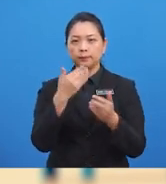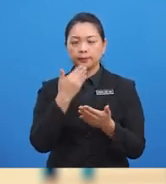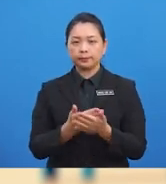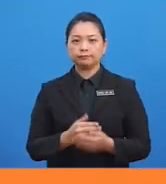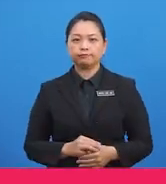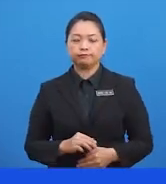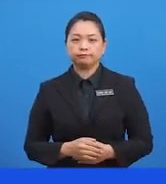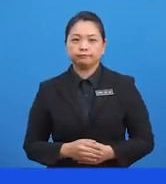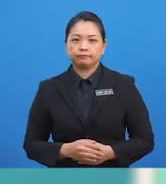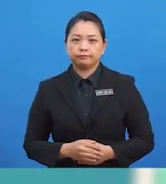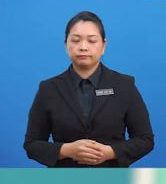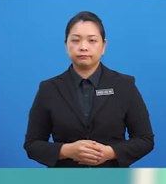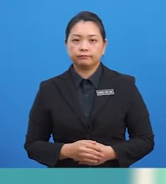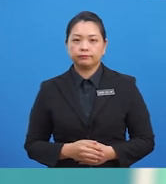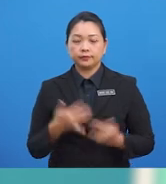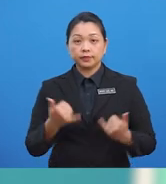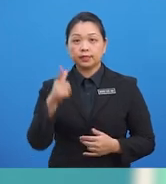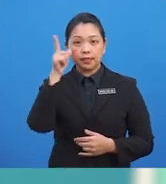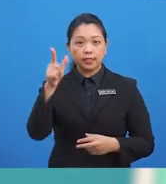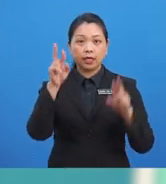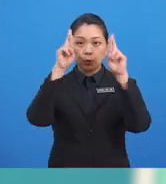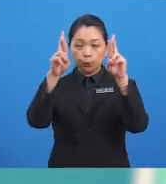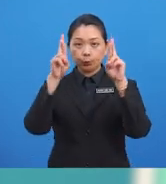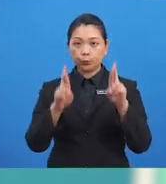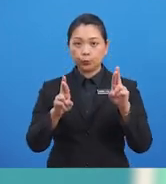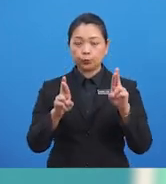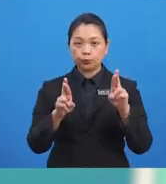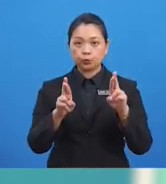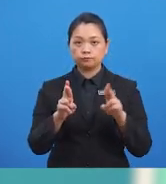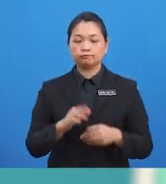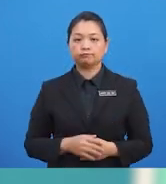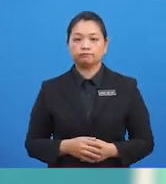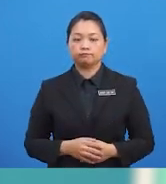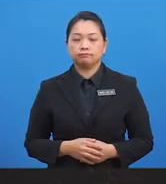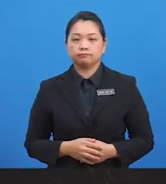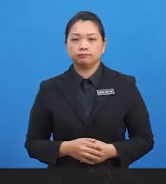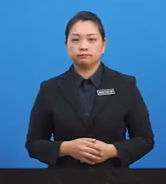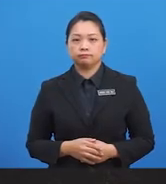baik. Mari kita lihat rumus bagi kamiran tentu.